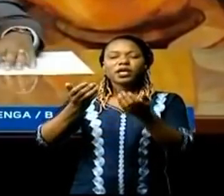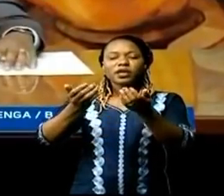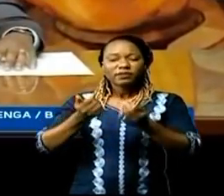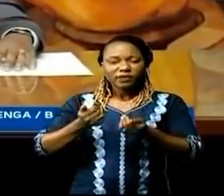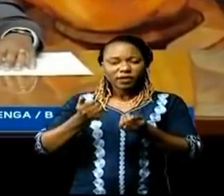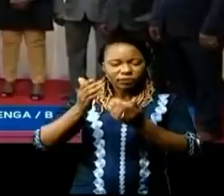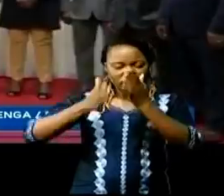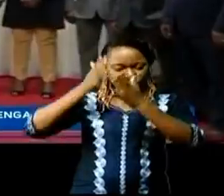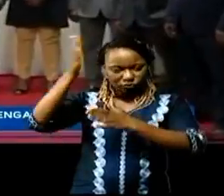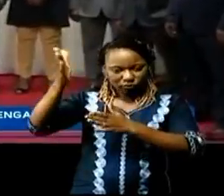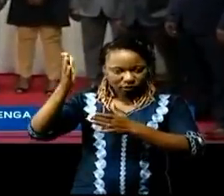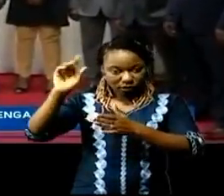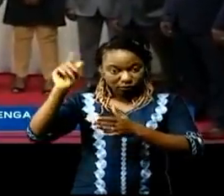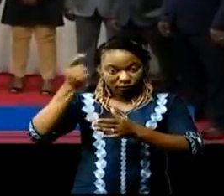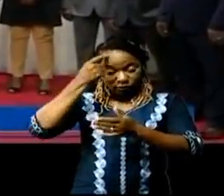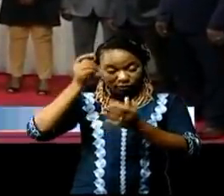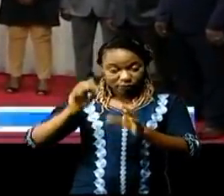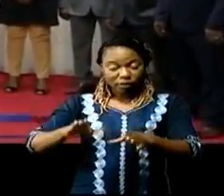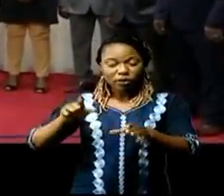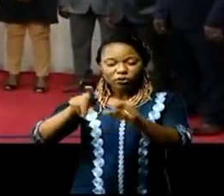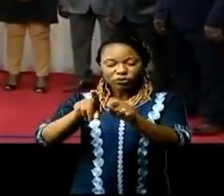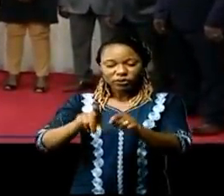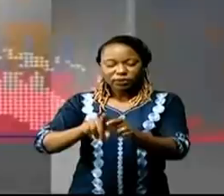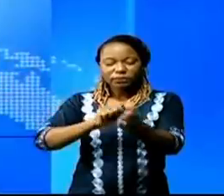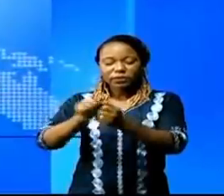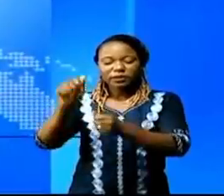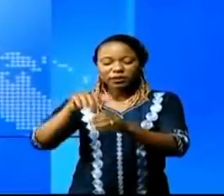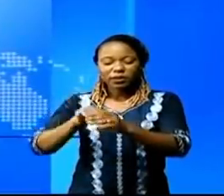des gouverneurs se tenir dans leur province.